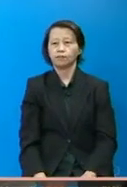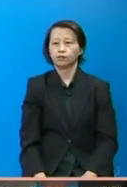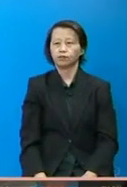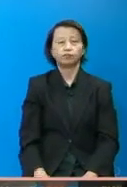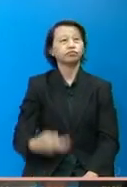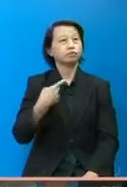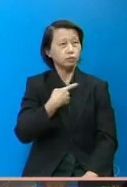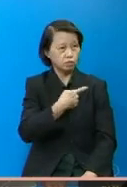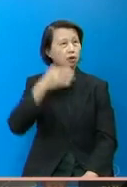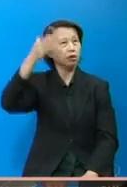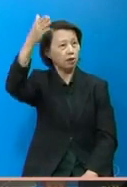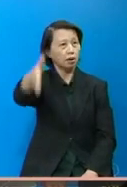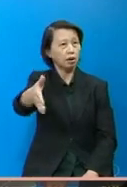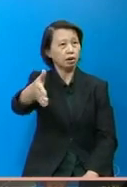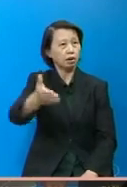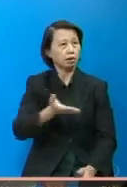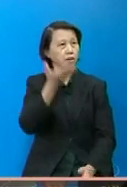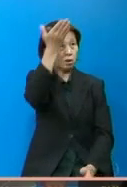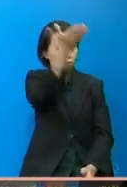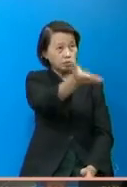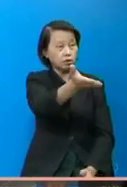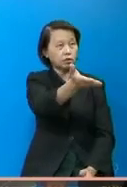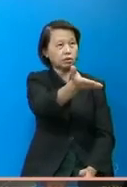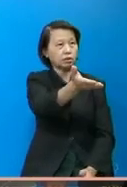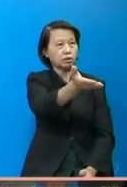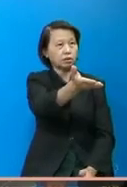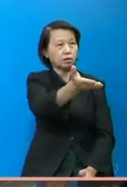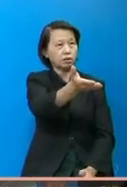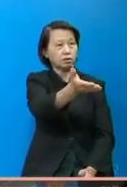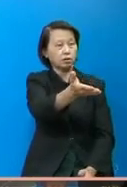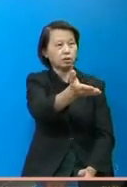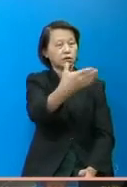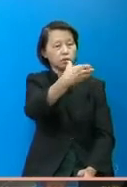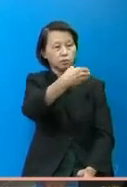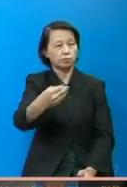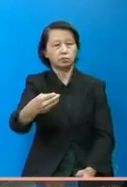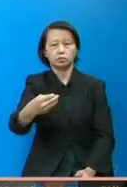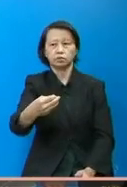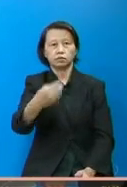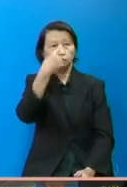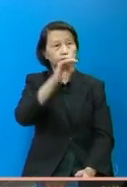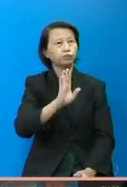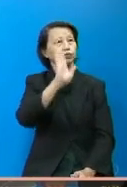Or we will submit a motion, perhaps,